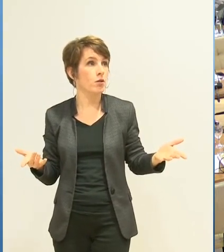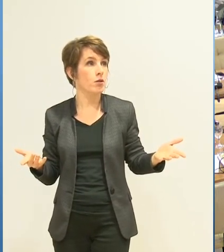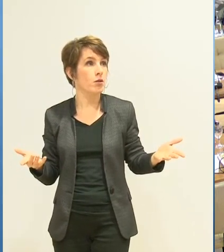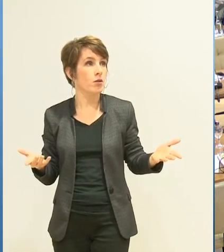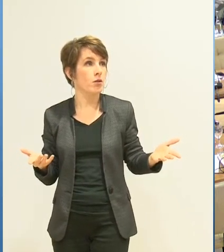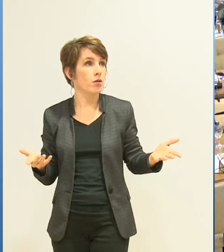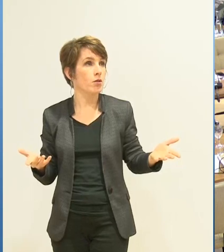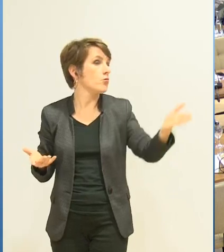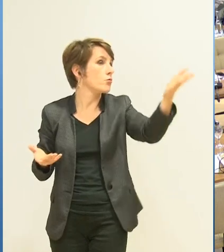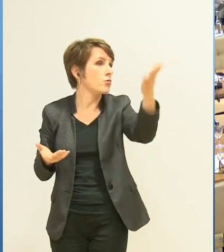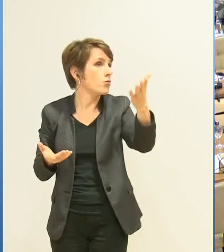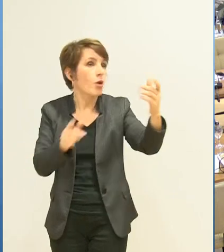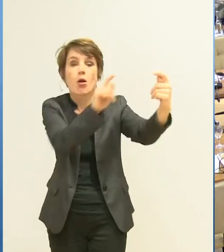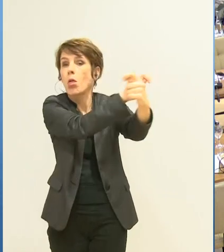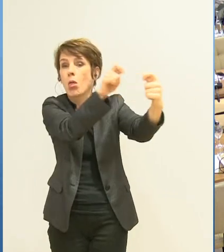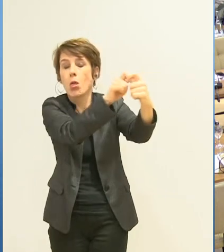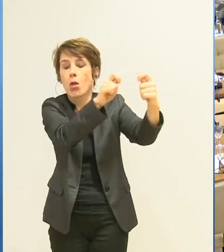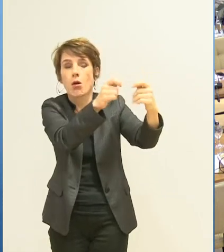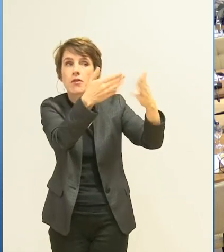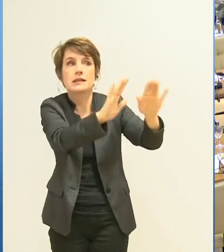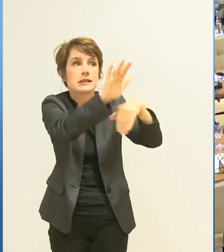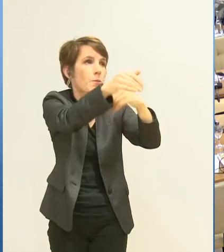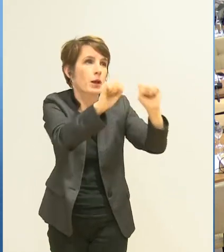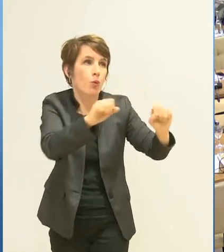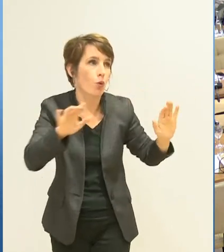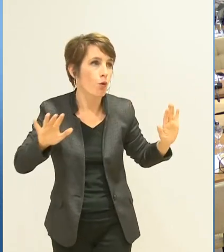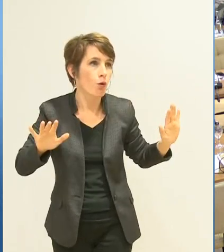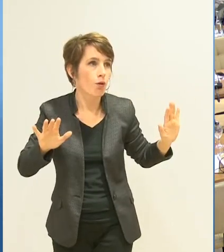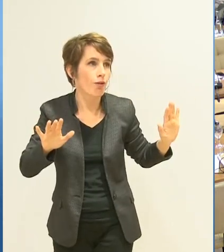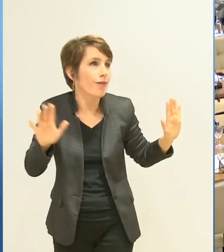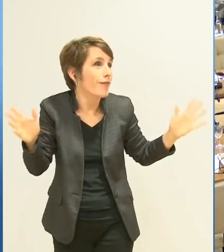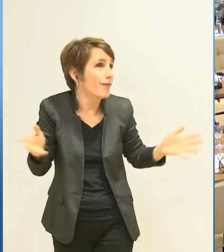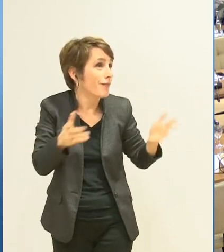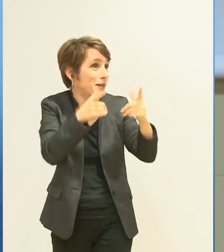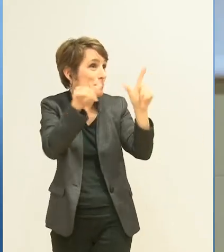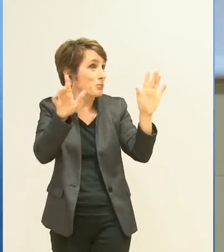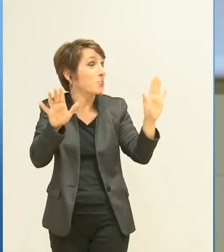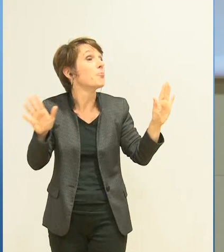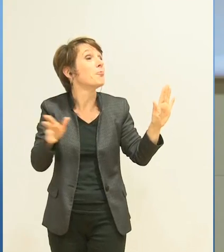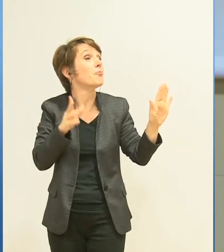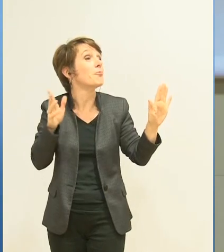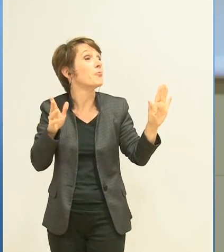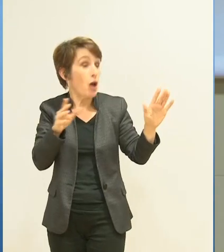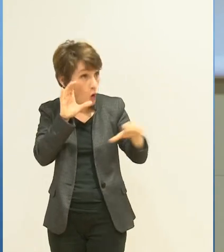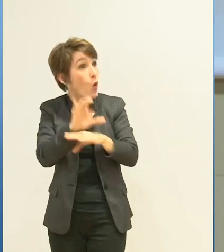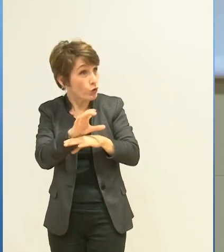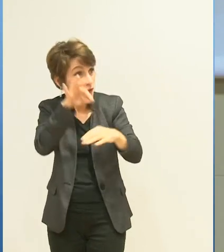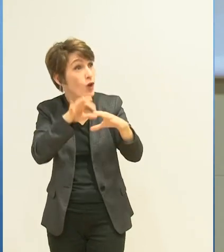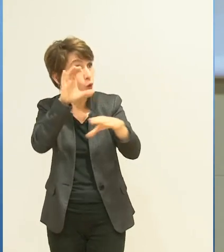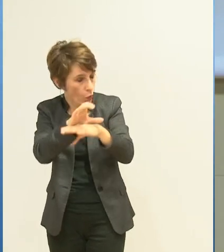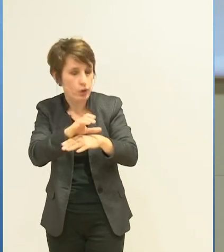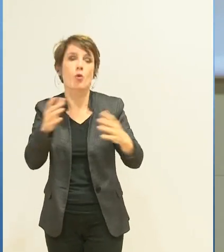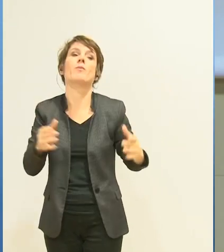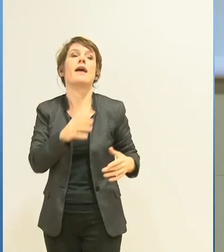pour faire pareil pouvait dire vos votes à la questure après coup si vous voulez après quand ça donc contre d'air gp